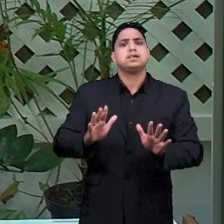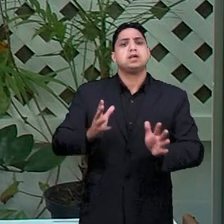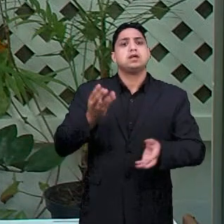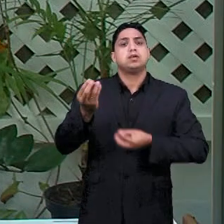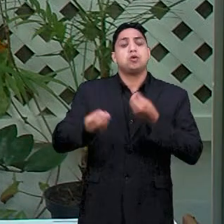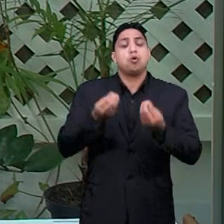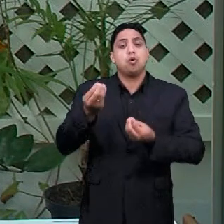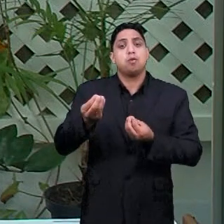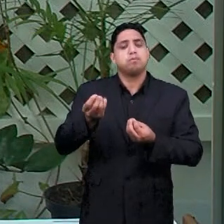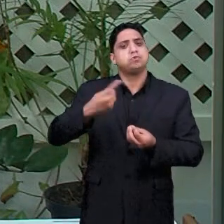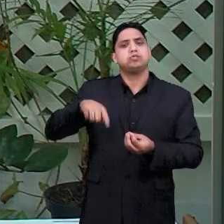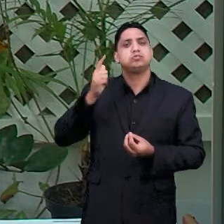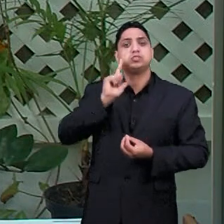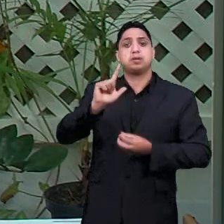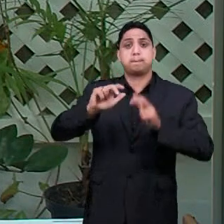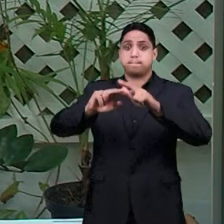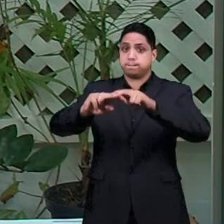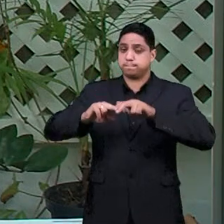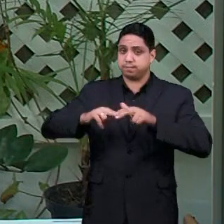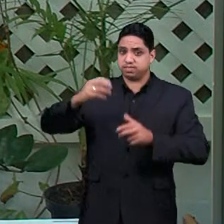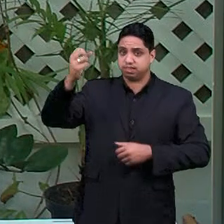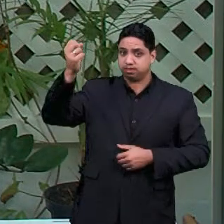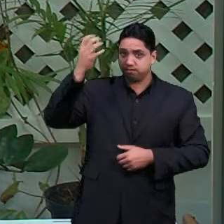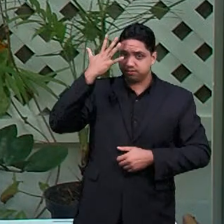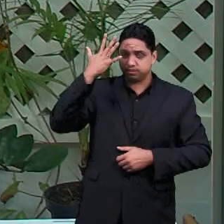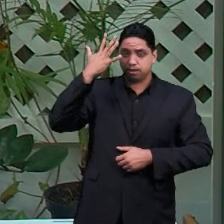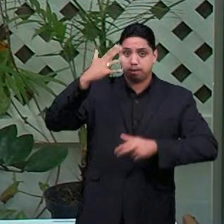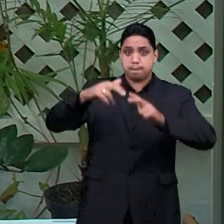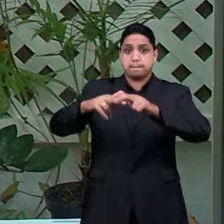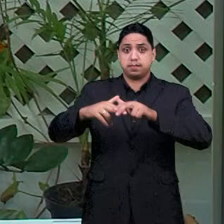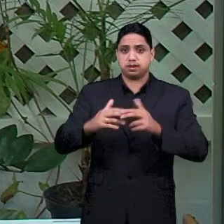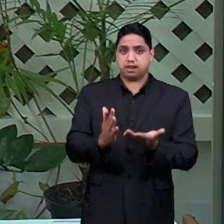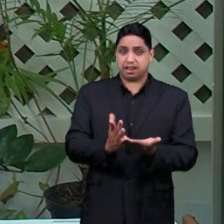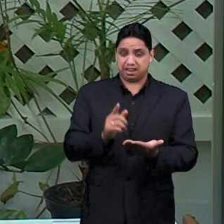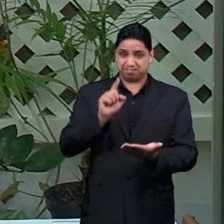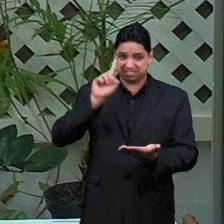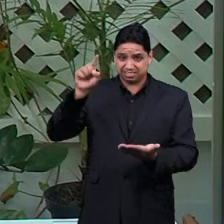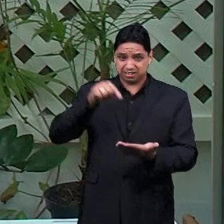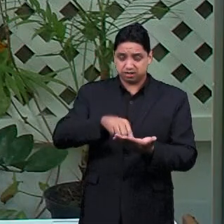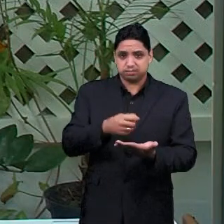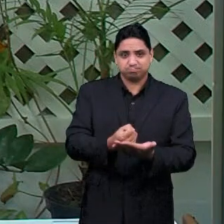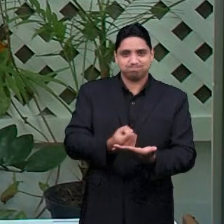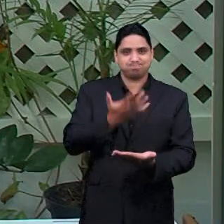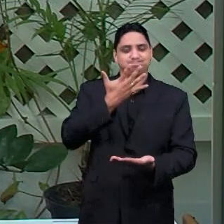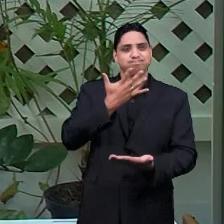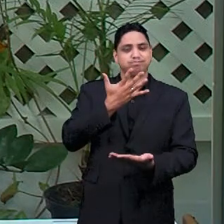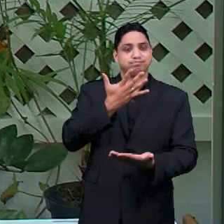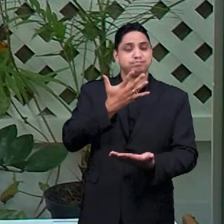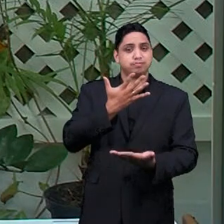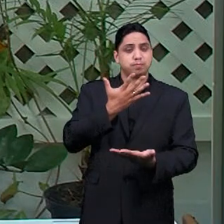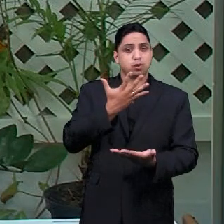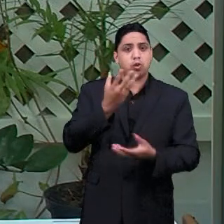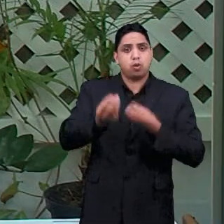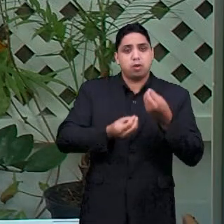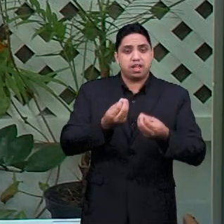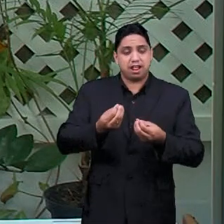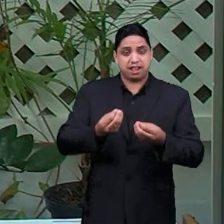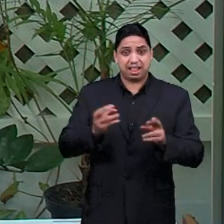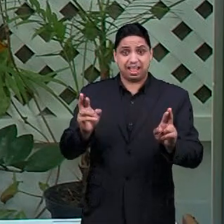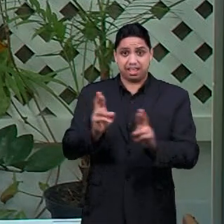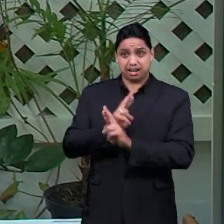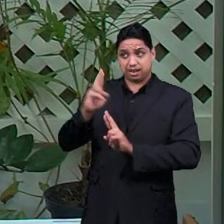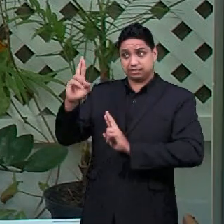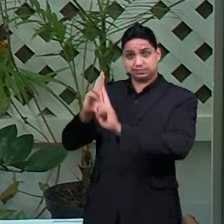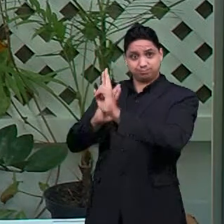des révélations, en fonction de la parole révélée, en fonction de notre rapport avec Dieu